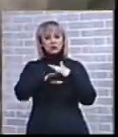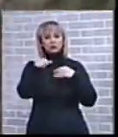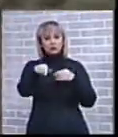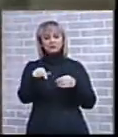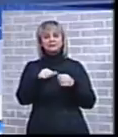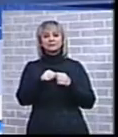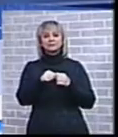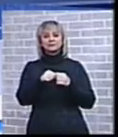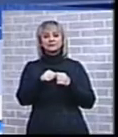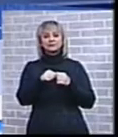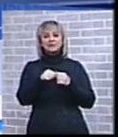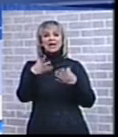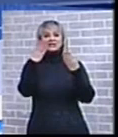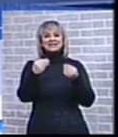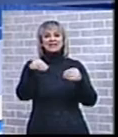протестующие.